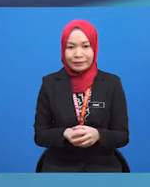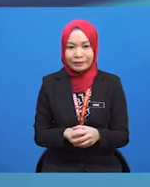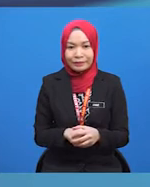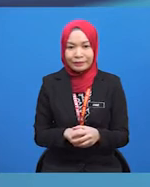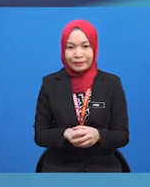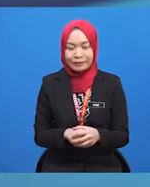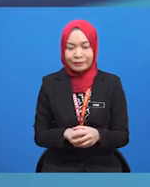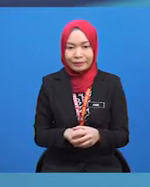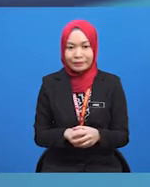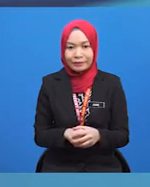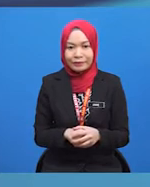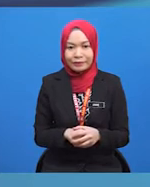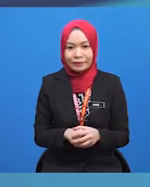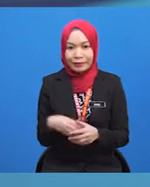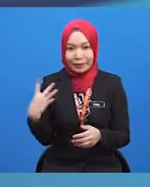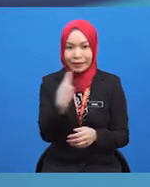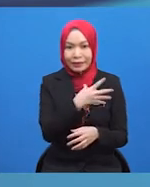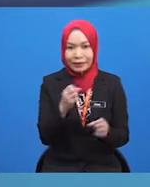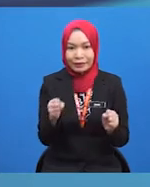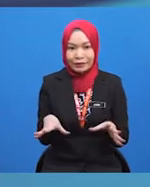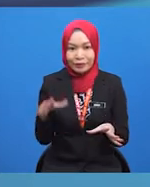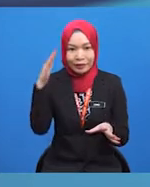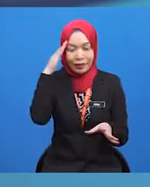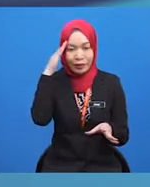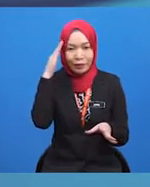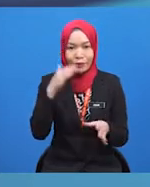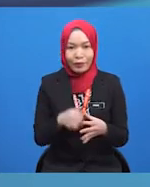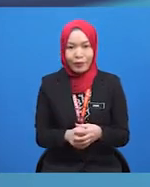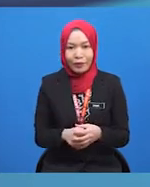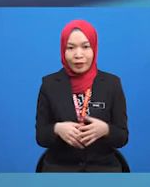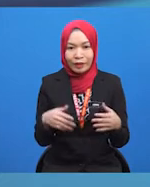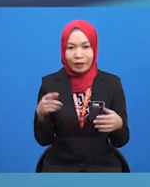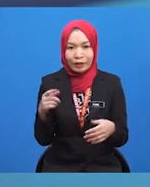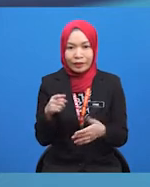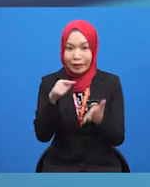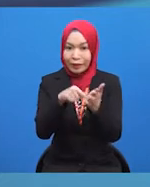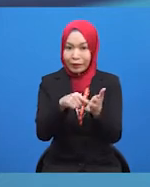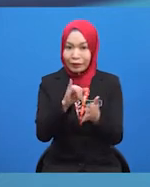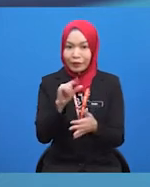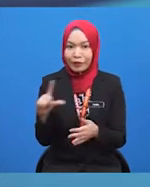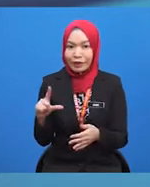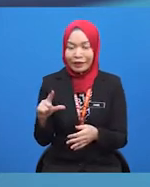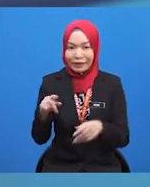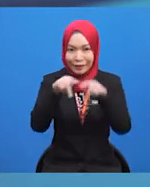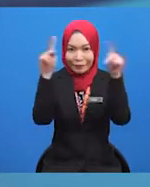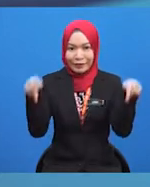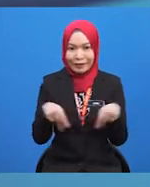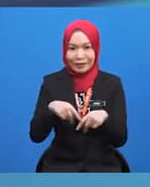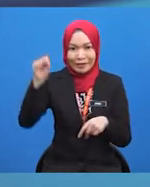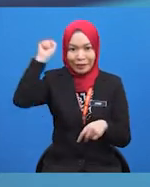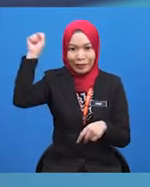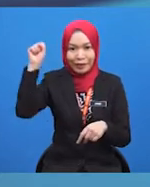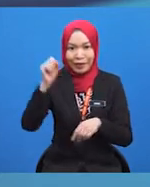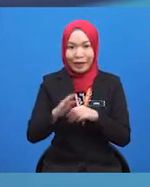imbas pun kita sudah ketahui bahawa ia adalah poster kemerdekaan pada tahun